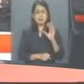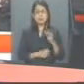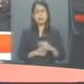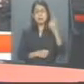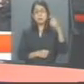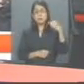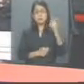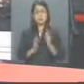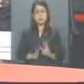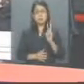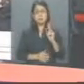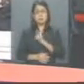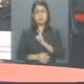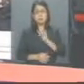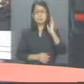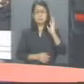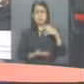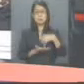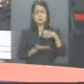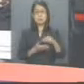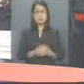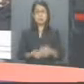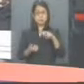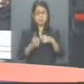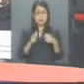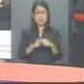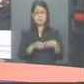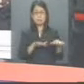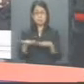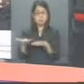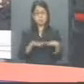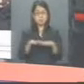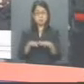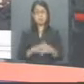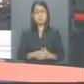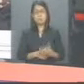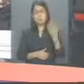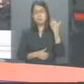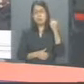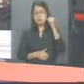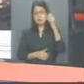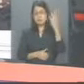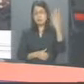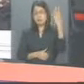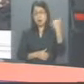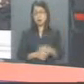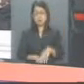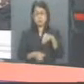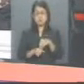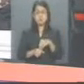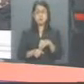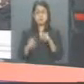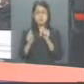สลีมาทรงกลิ่นค่ะหลังเกิดเหตุแผ่นดินไหวขนาด 4.3 ริกเตอร์เมื่อ4วันก่อนนะคะที่มีศูนย์กลางอยู่ที่อำเภอถลางจังหวั